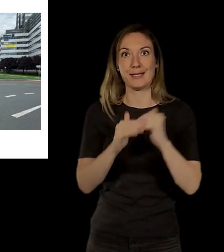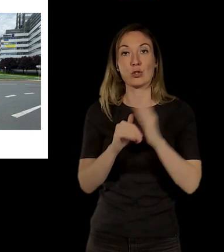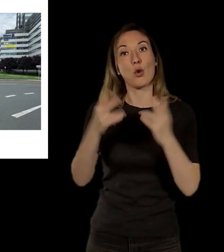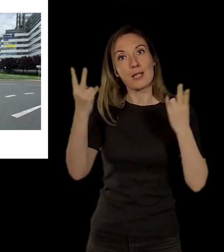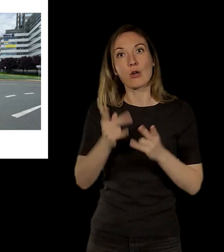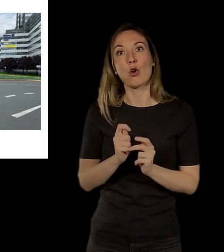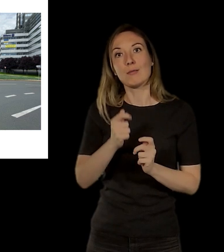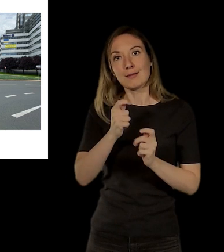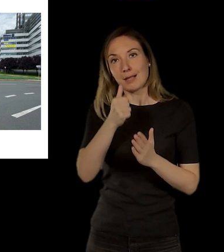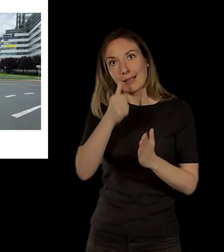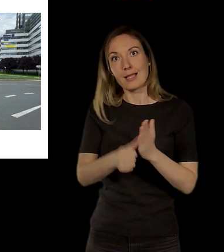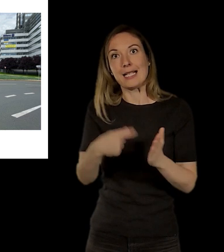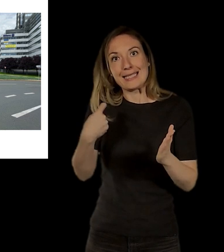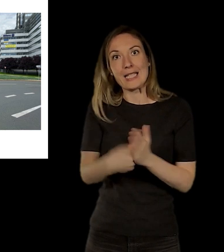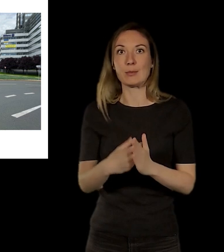Toho se dá docílit velmi